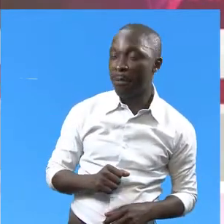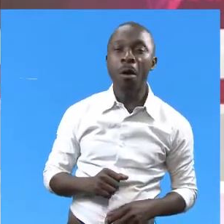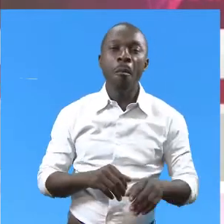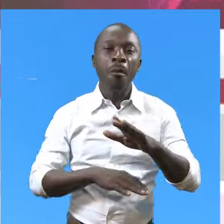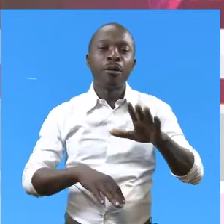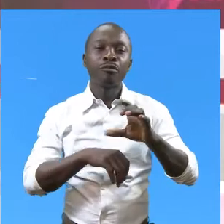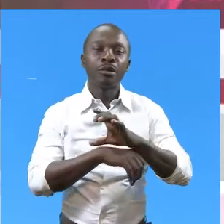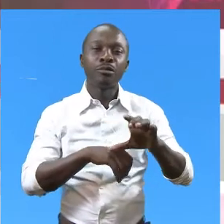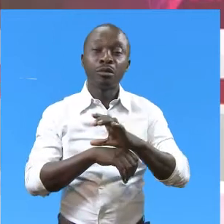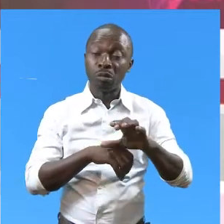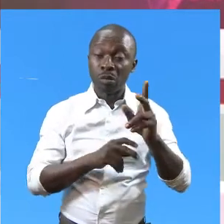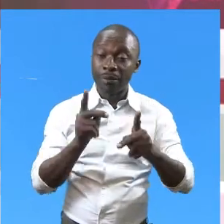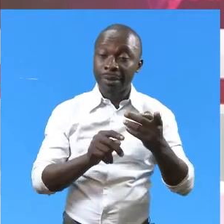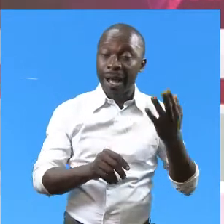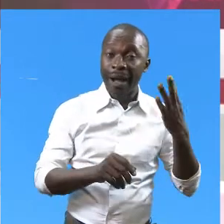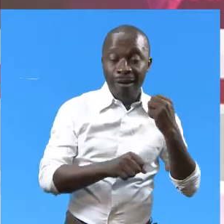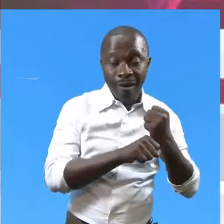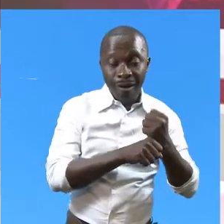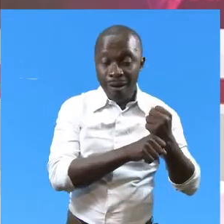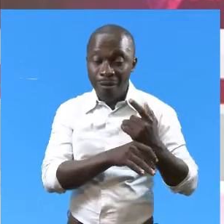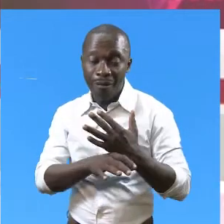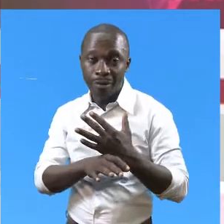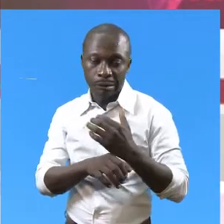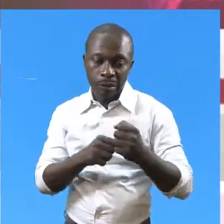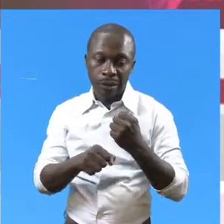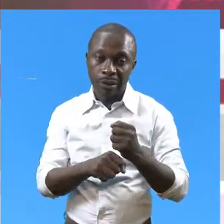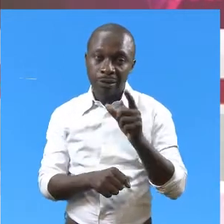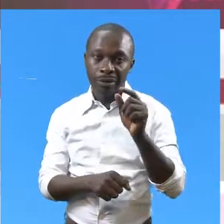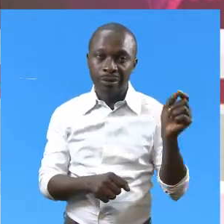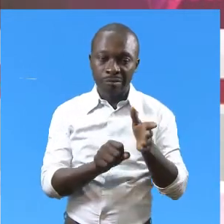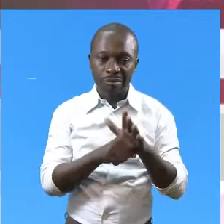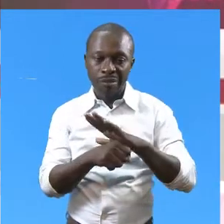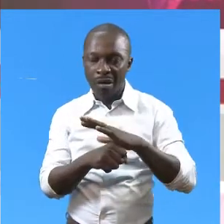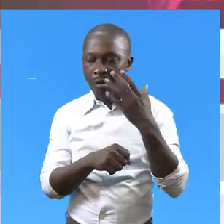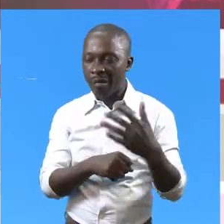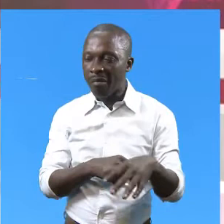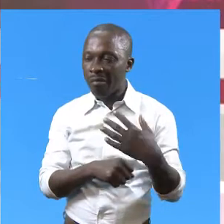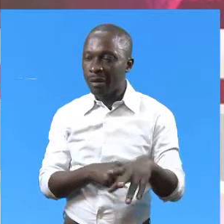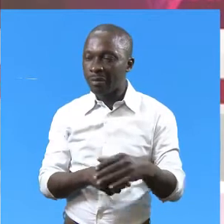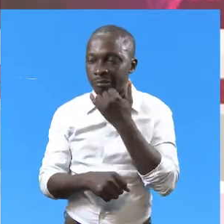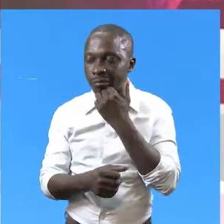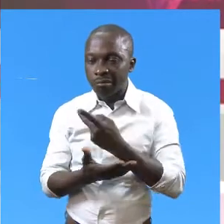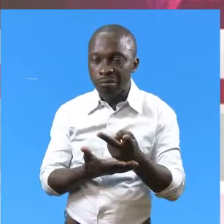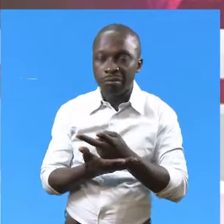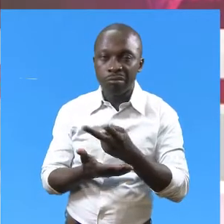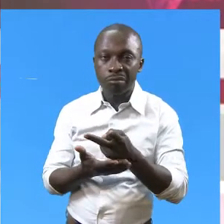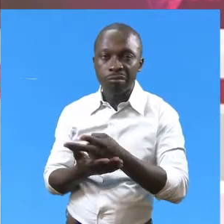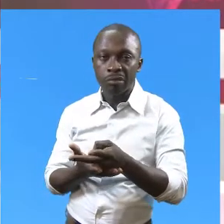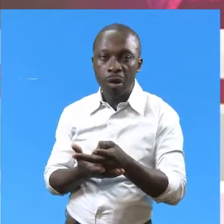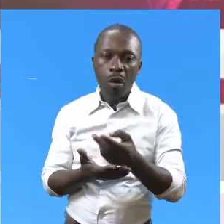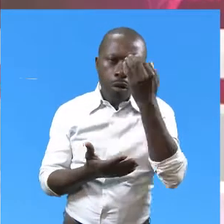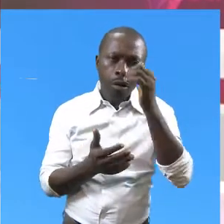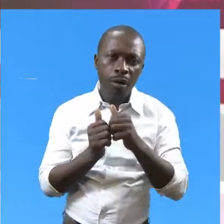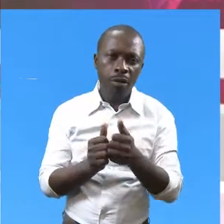270 000 emplois perdus au cours de l'année 2020. Nous le soulignons en titre. Ces données ont été obtenues grâce au